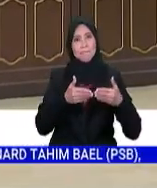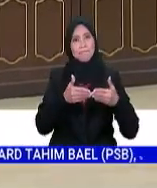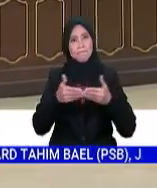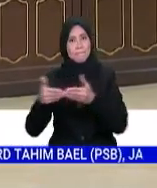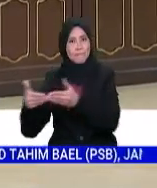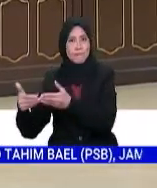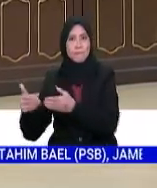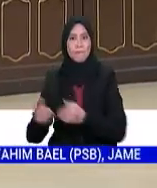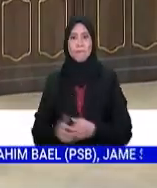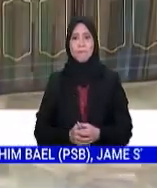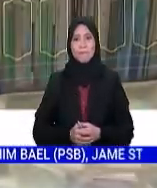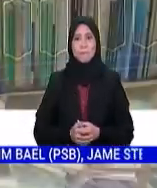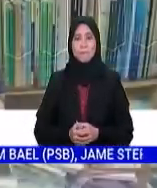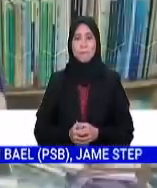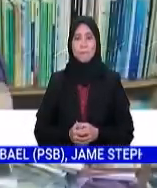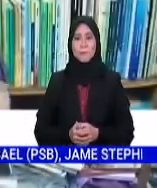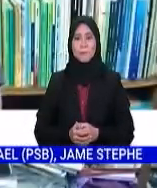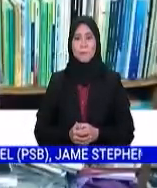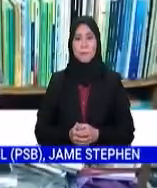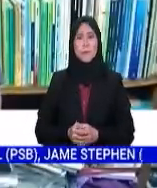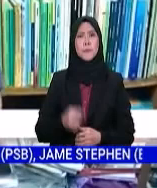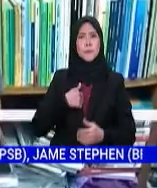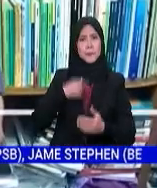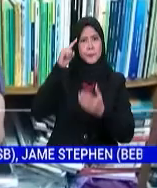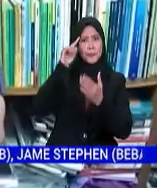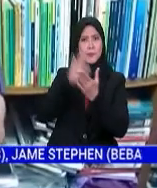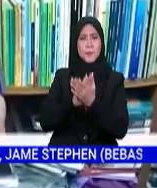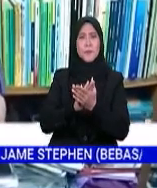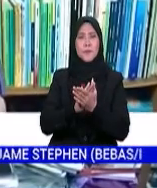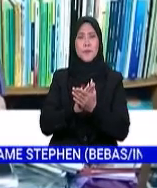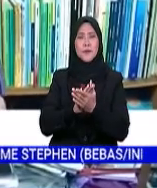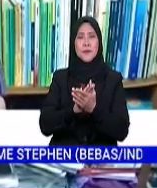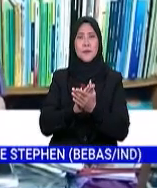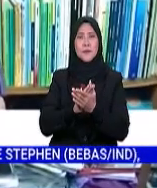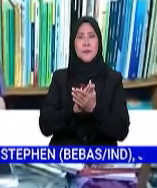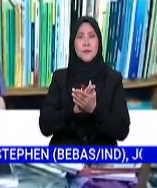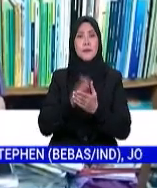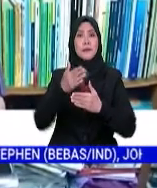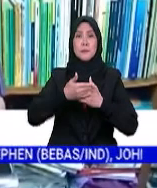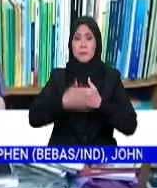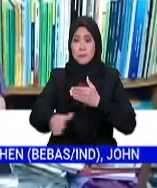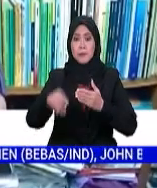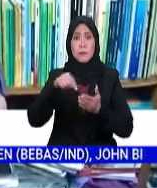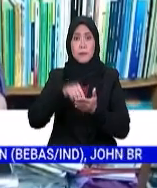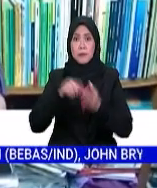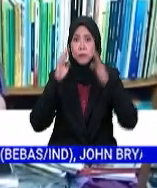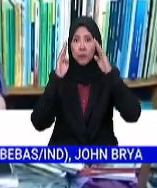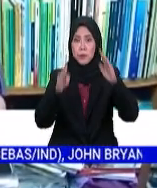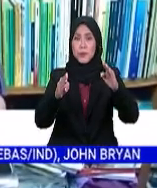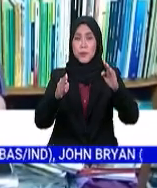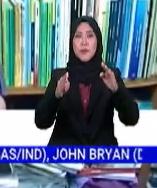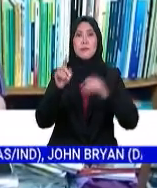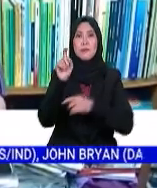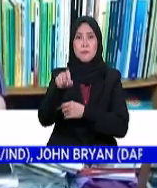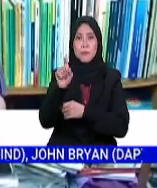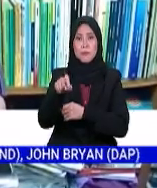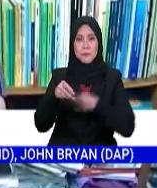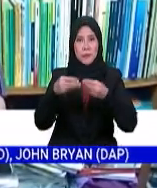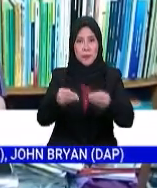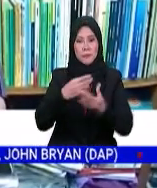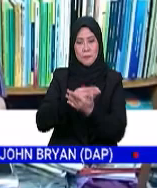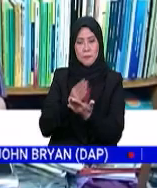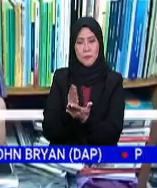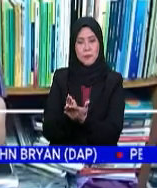kesinambungan. Saya percaya dalam konteks selepas ini, tumpuan wajar diberikan kepada